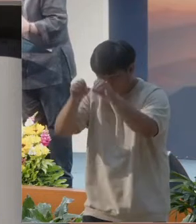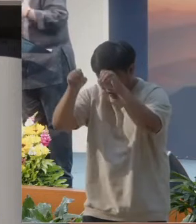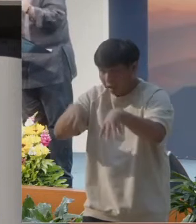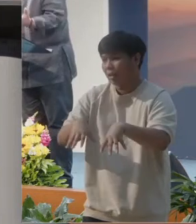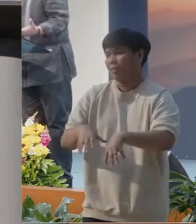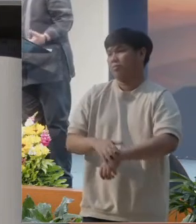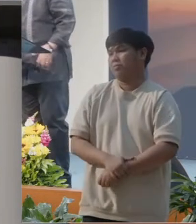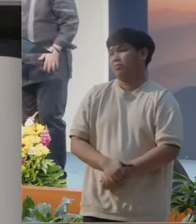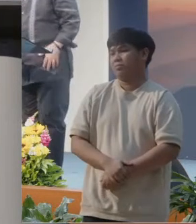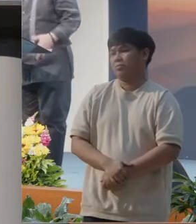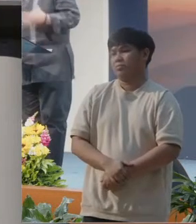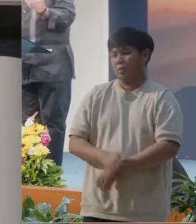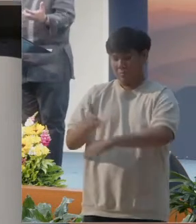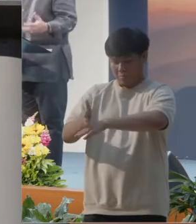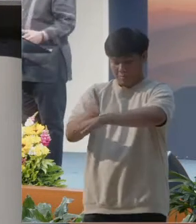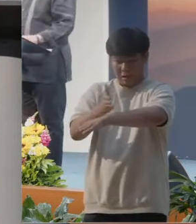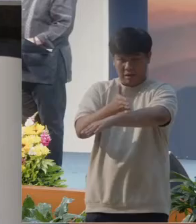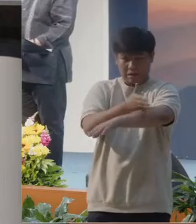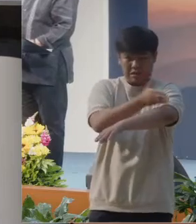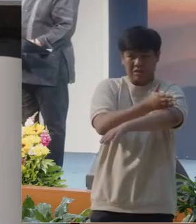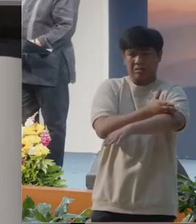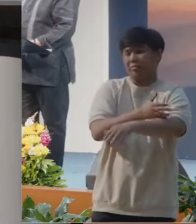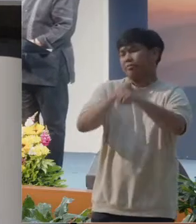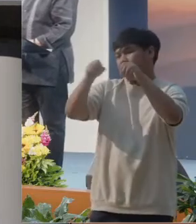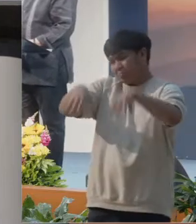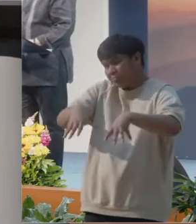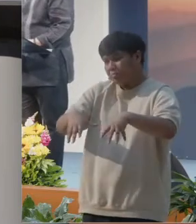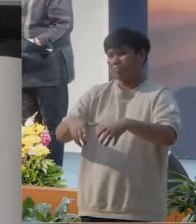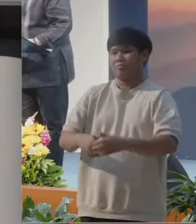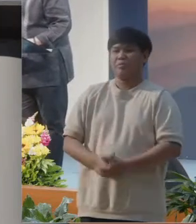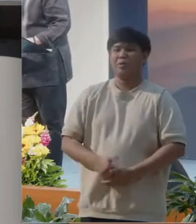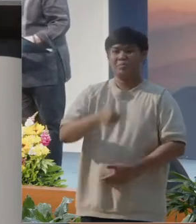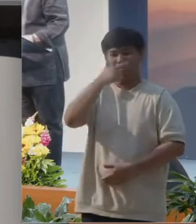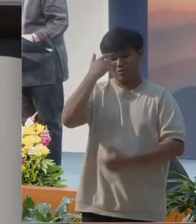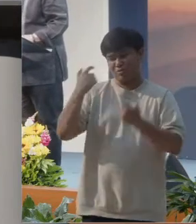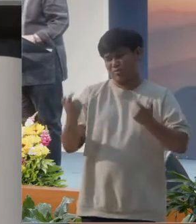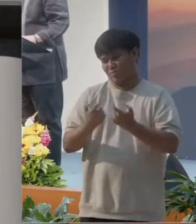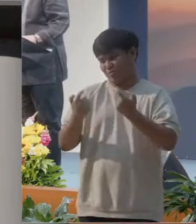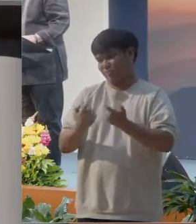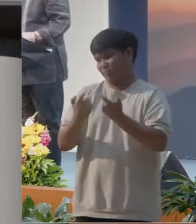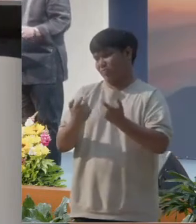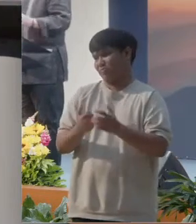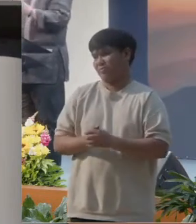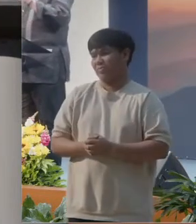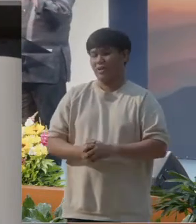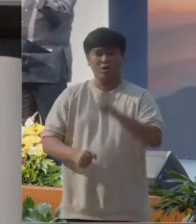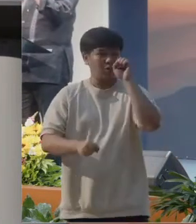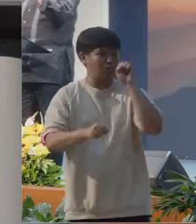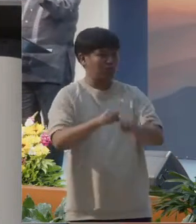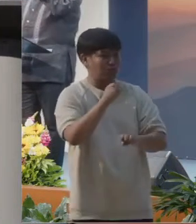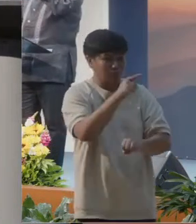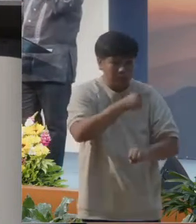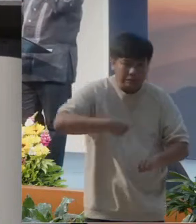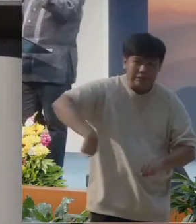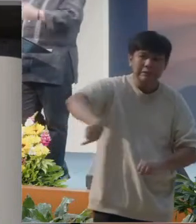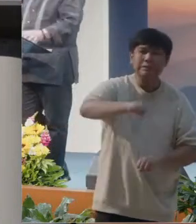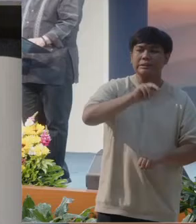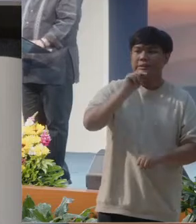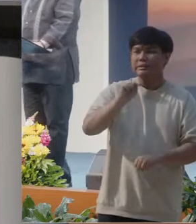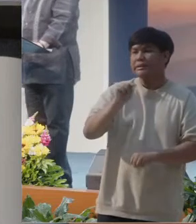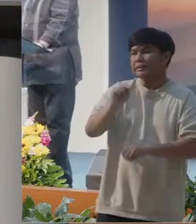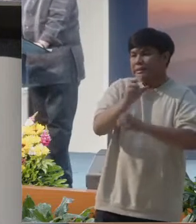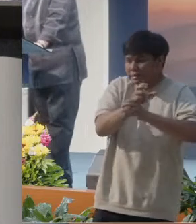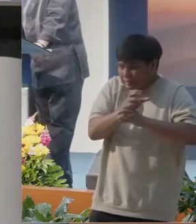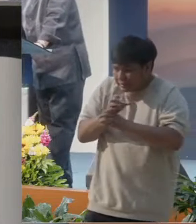pagpipigil ng kaunlaran na maaari nating magagawa dahil sa Panginoon. Kaya po, pakabantayan